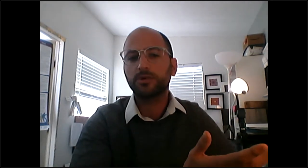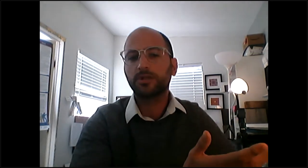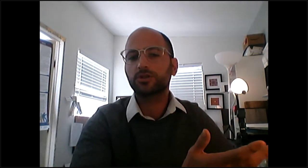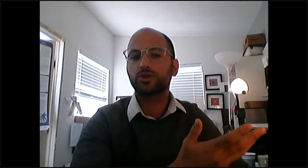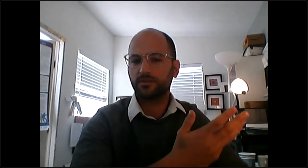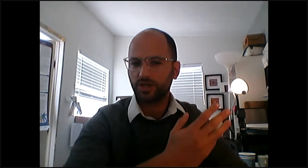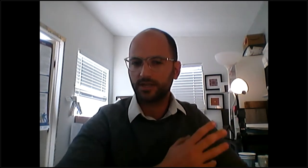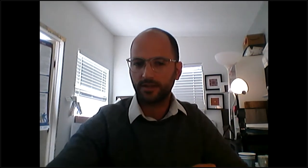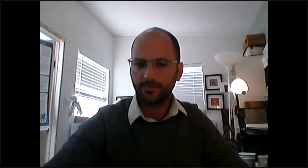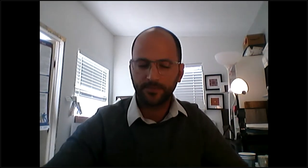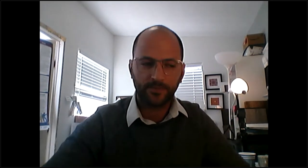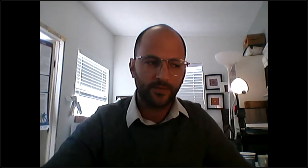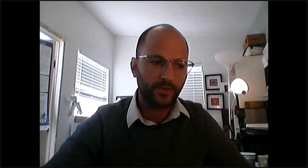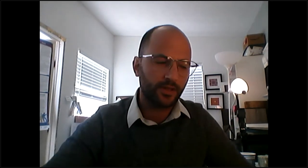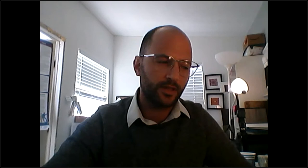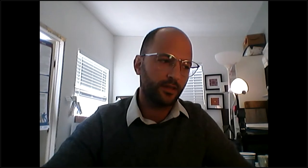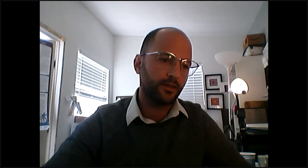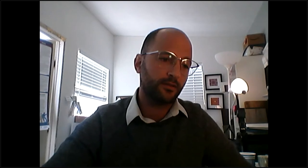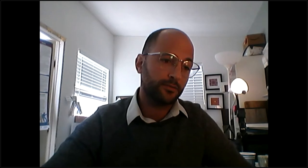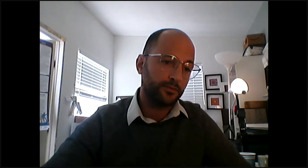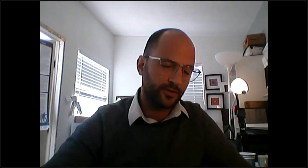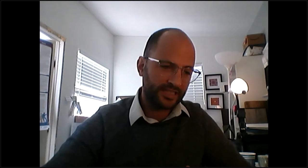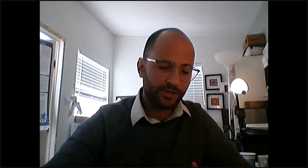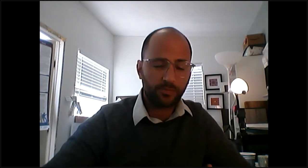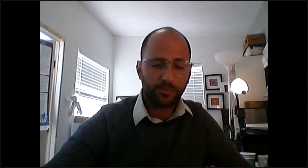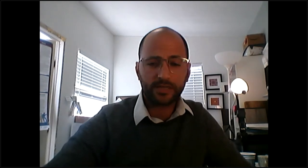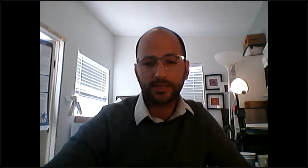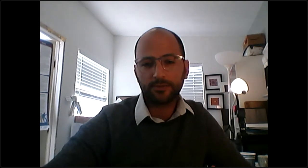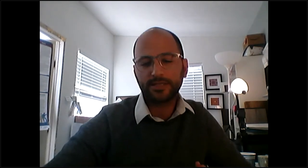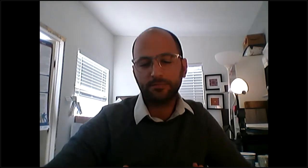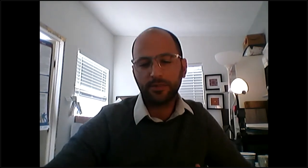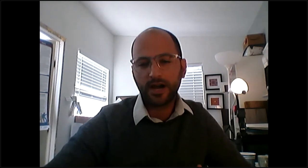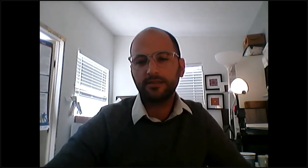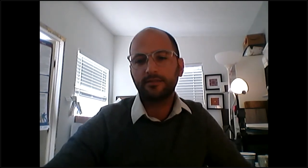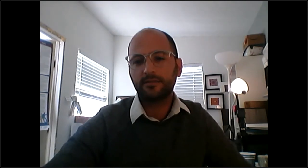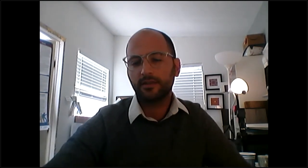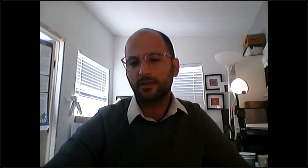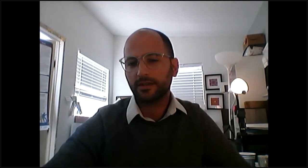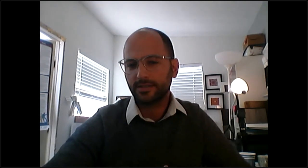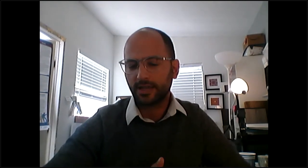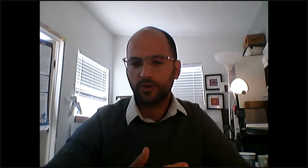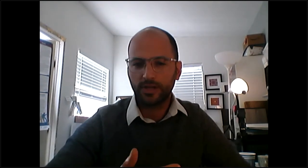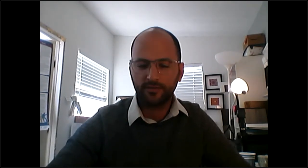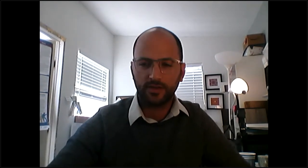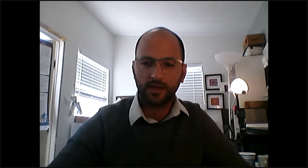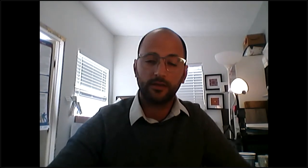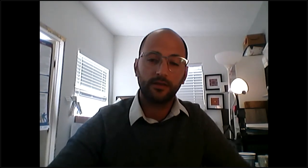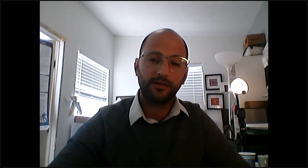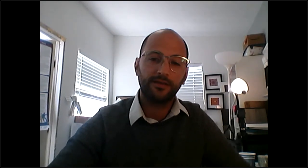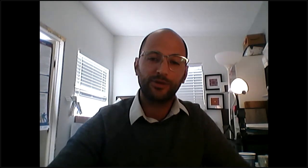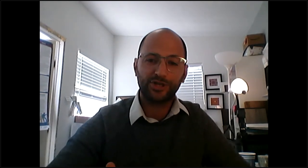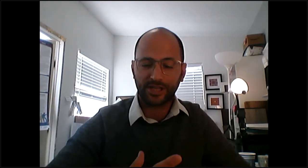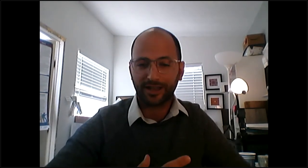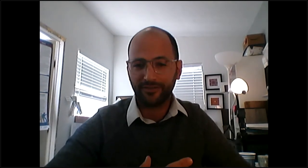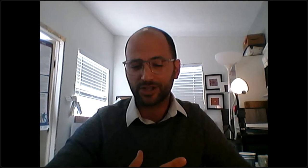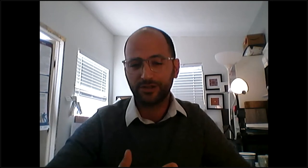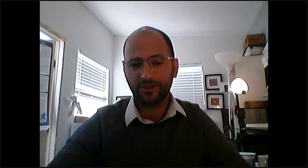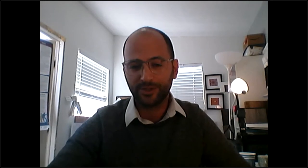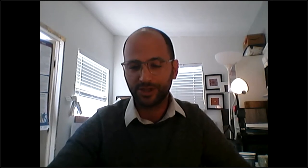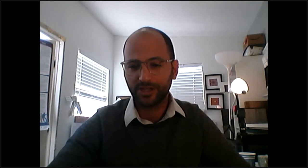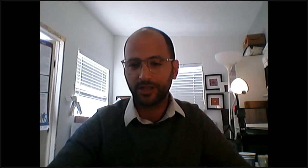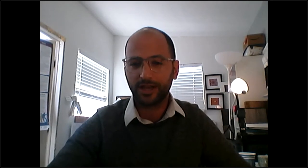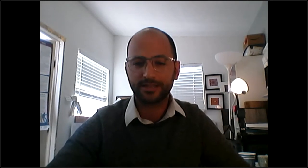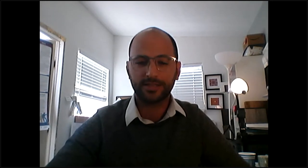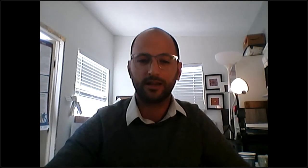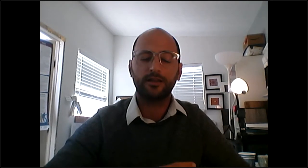בעצם תעזור בתשלום של המשכנתא. וזה מה שחיפשתי, חיפשתי בית, חסכנו אני ומי שהייתה חברה שלי